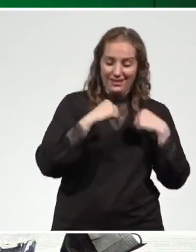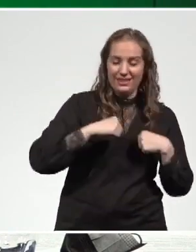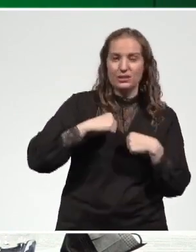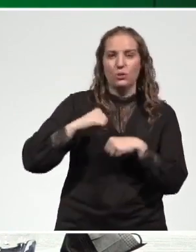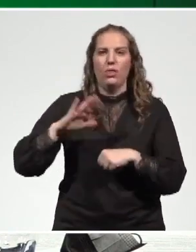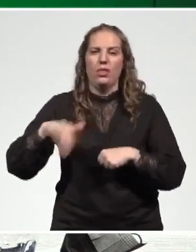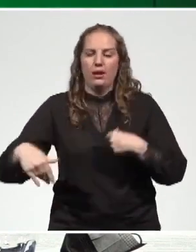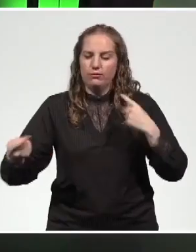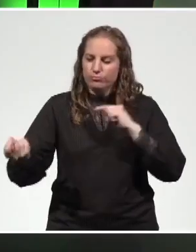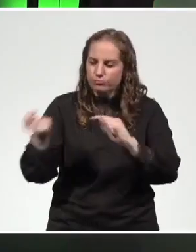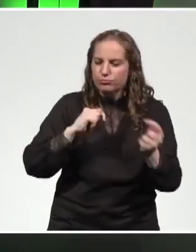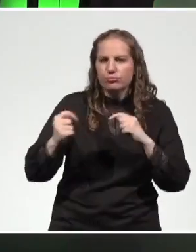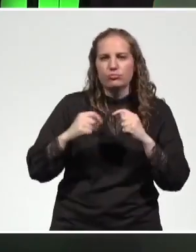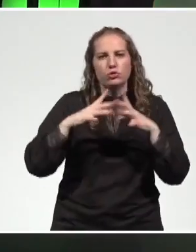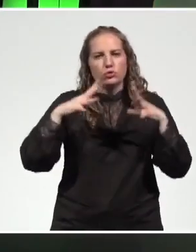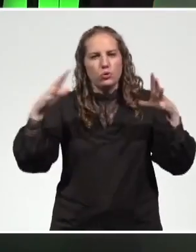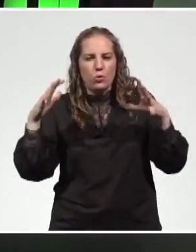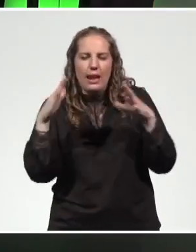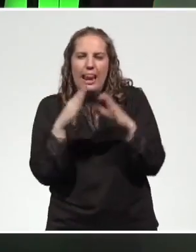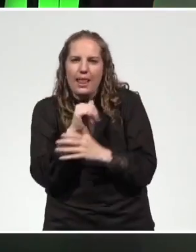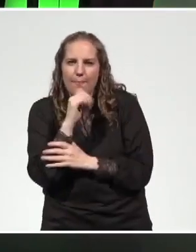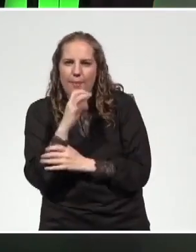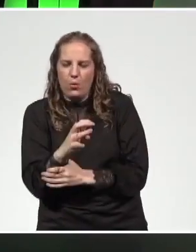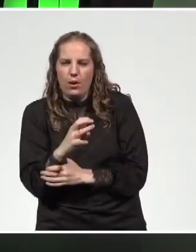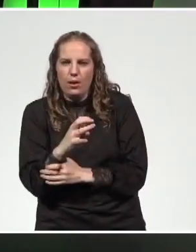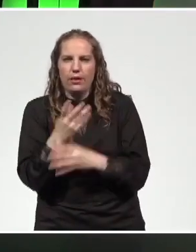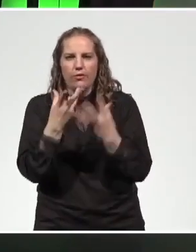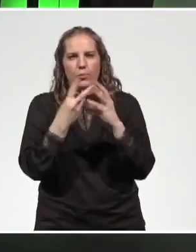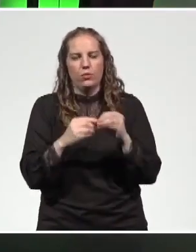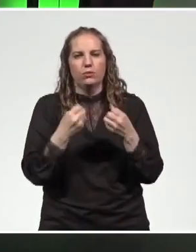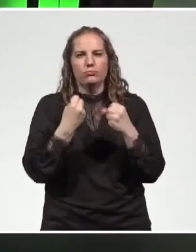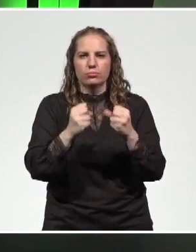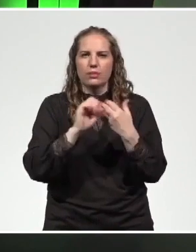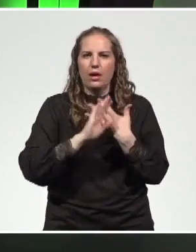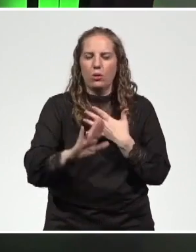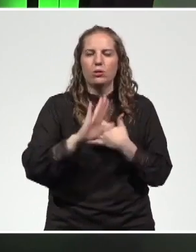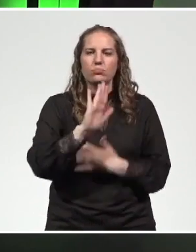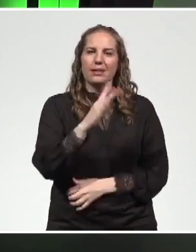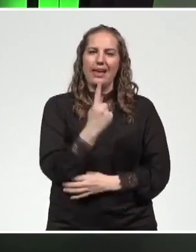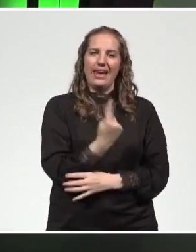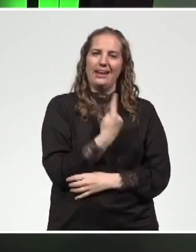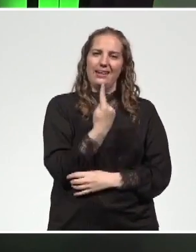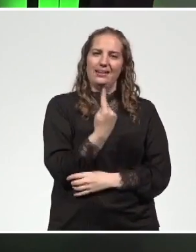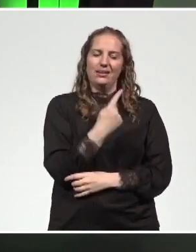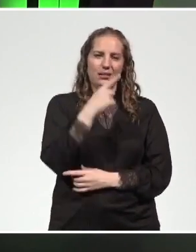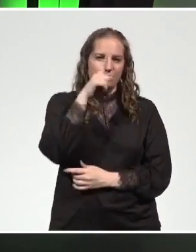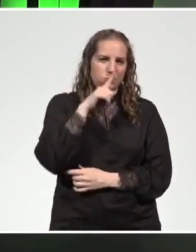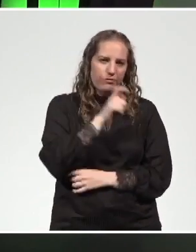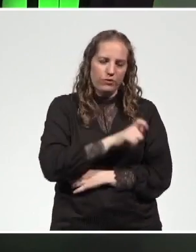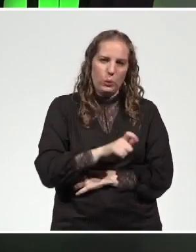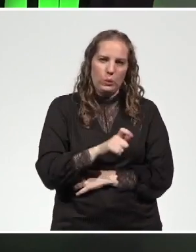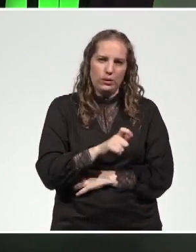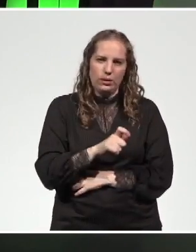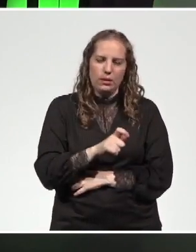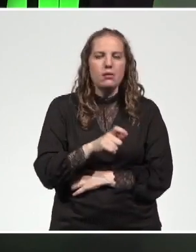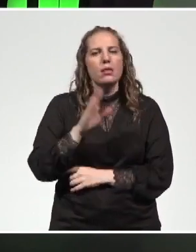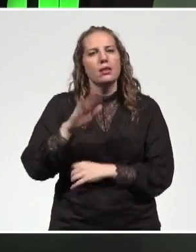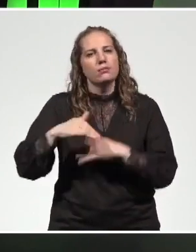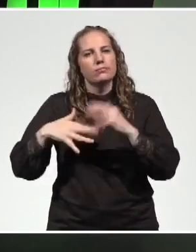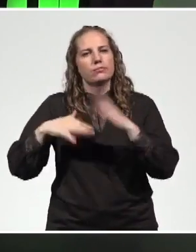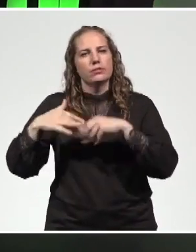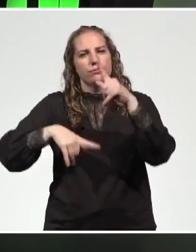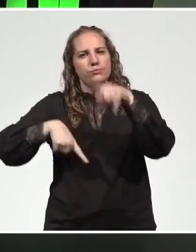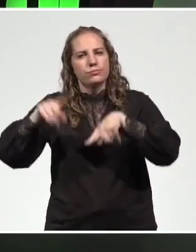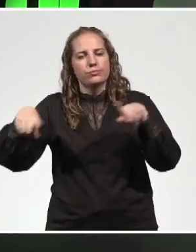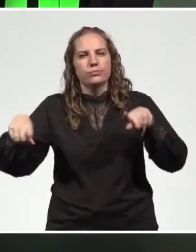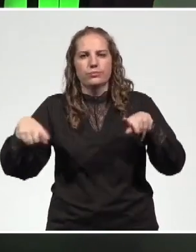og lítil mál, setjum fram aðgerða áætlun gegn einmanaleika aldraðara, byggjum upp fjölbreyttari úrræði fyrir